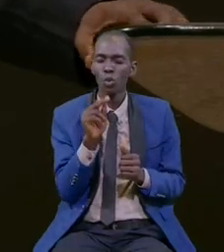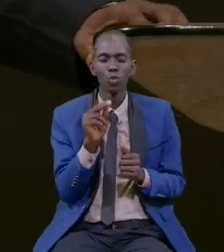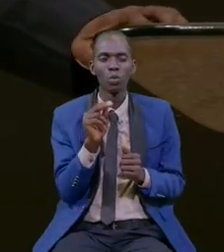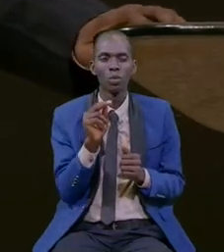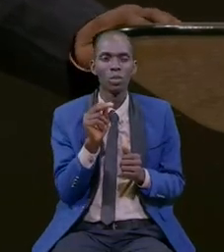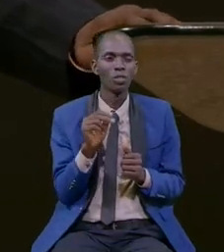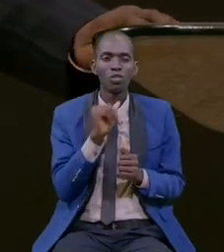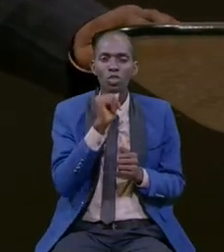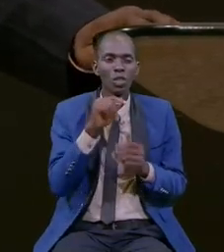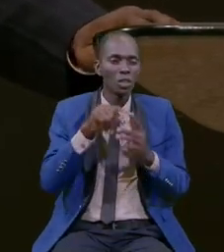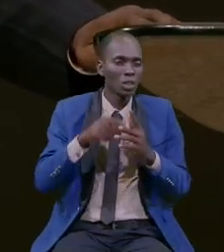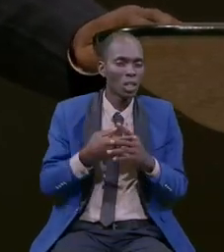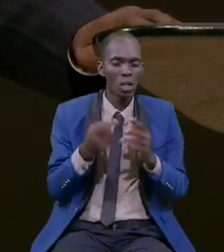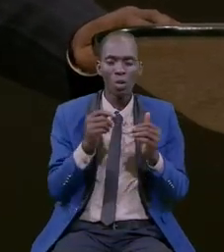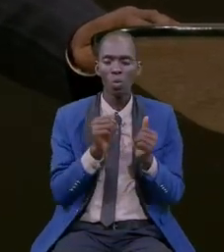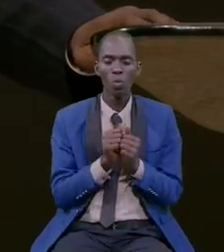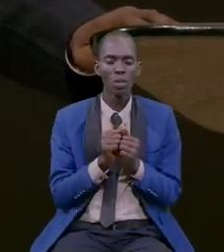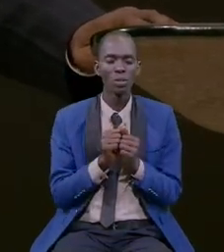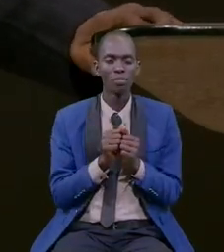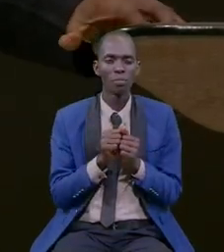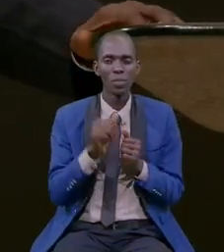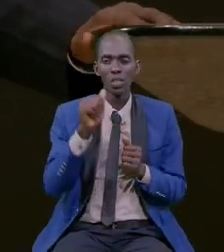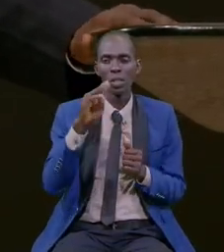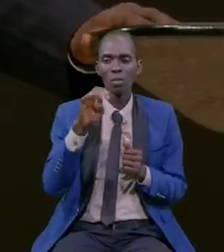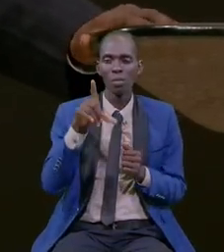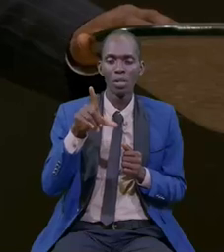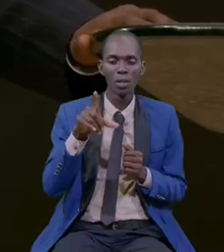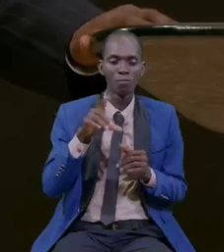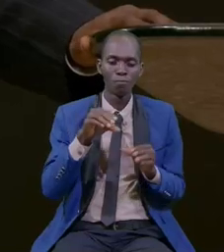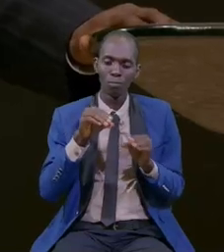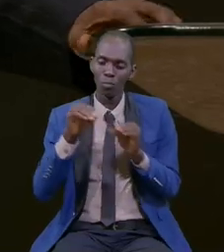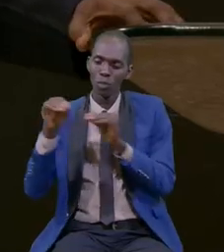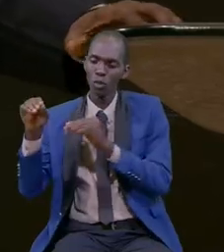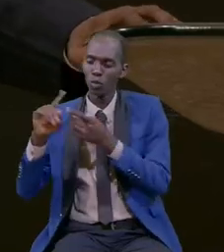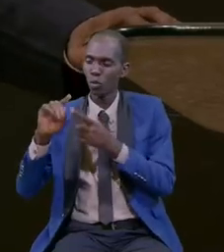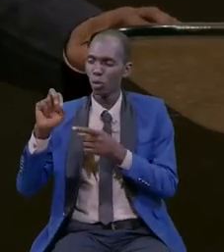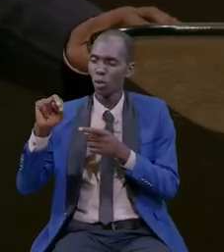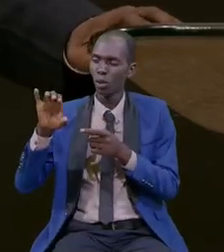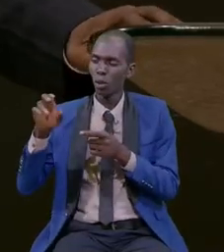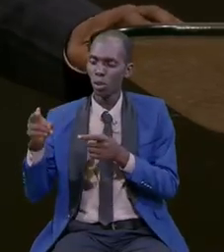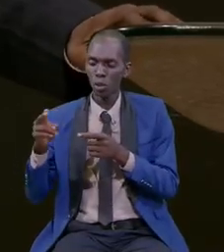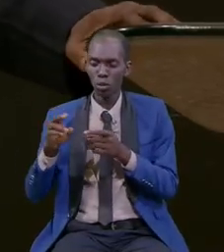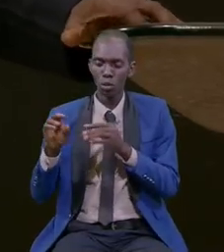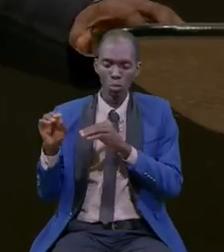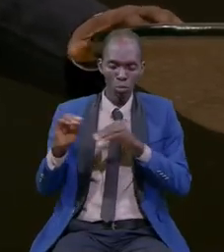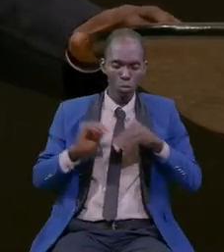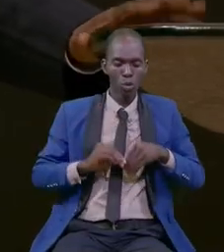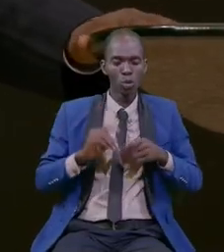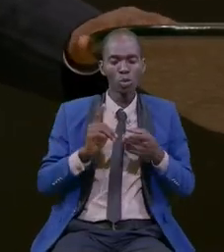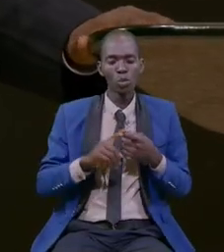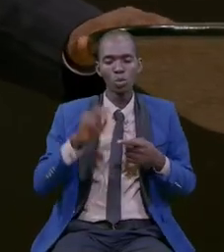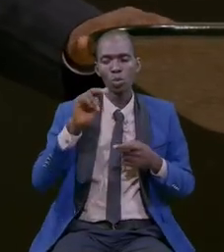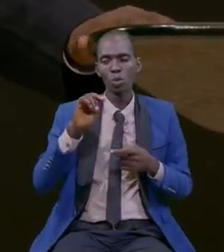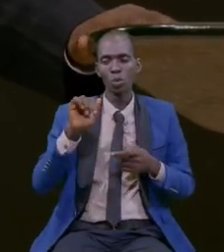commencé avec Abel et ça a continué à éo continué sur éoc aller à Noé aller à